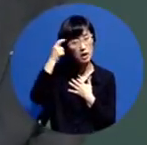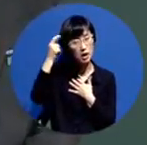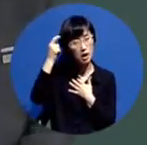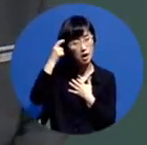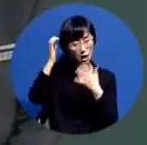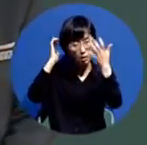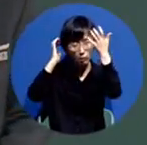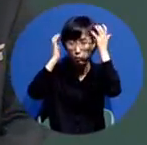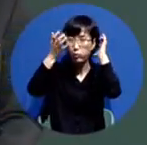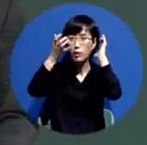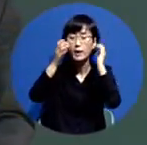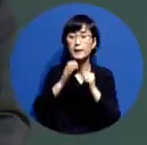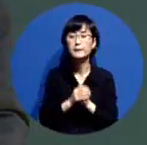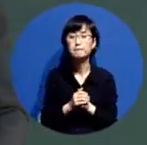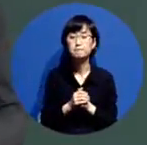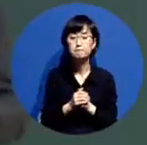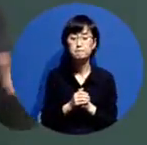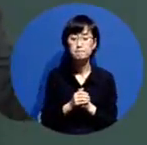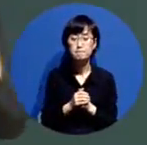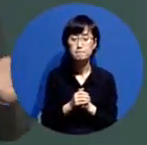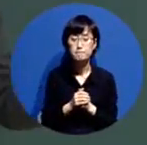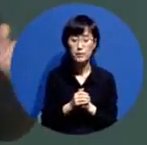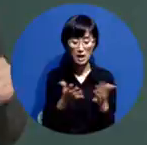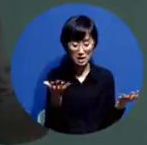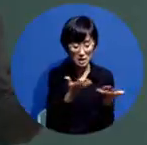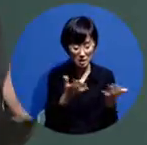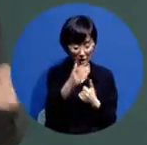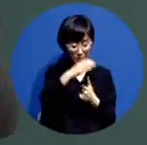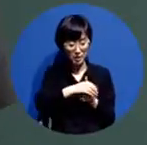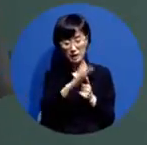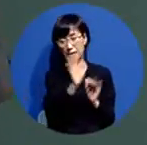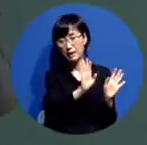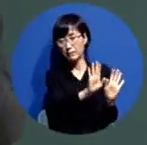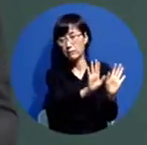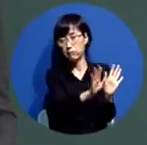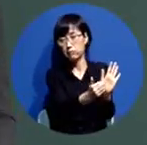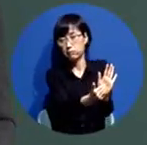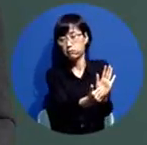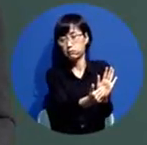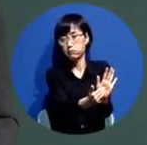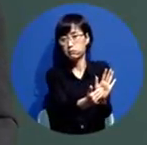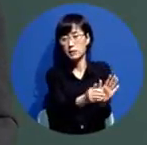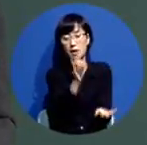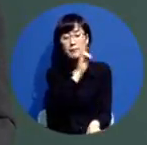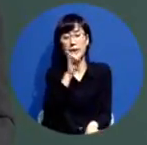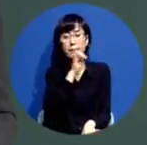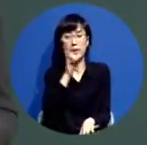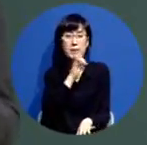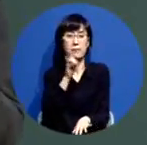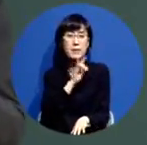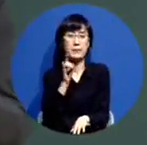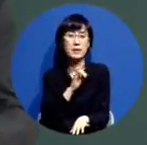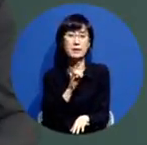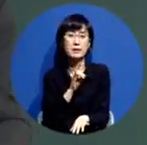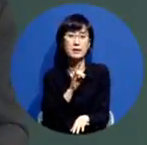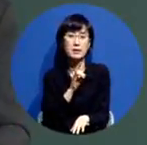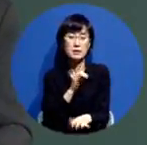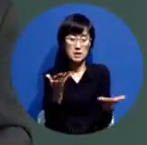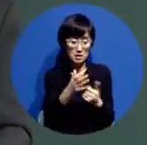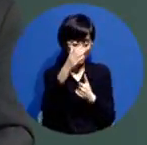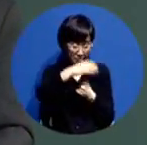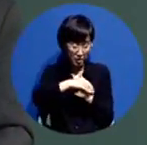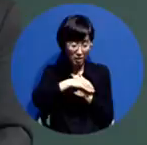如果你生病的话你会有很多的想法. 그러면서 많은 핑계거리들이 생각난다. 然后你会编造很多的借口. 그러면은 뭘 하나 하더라도